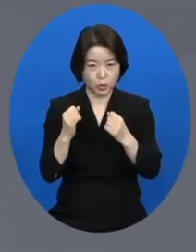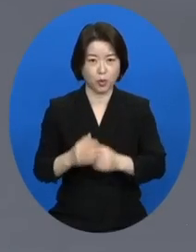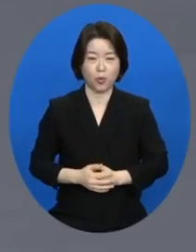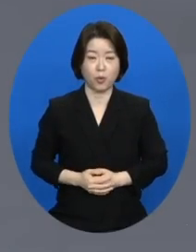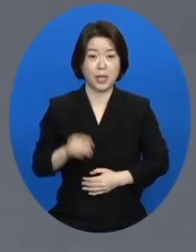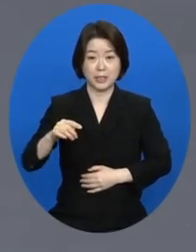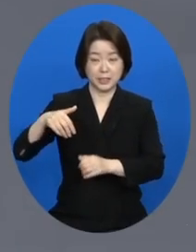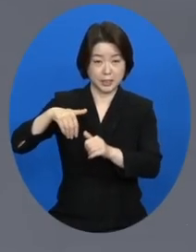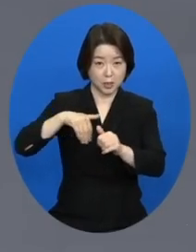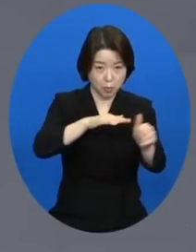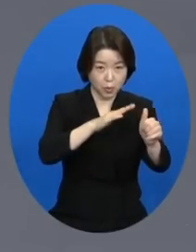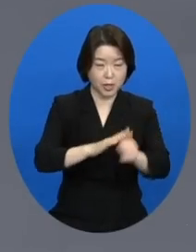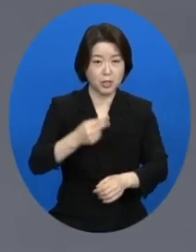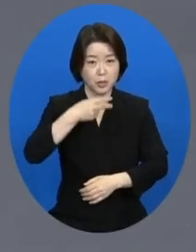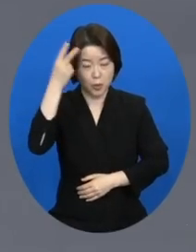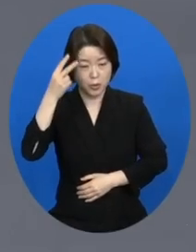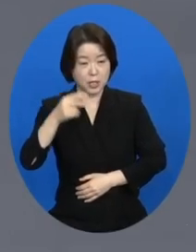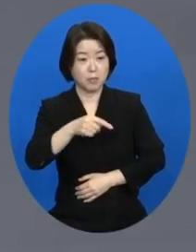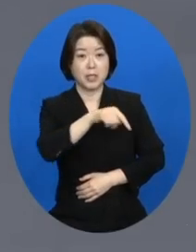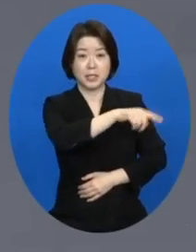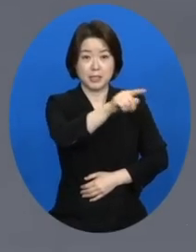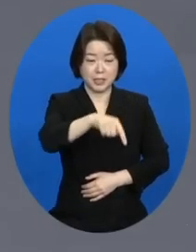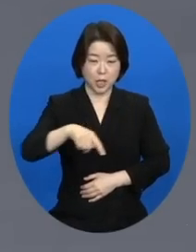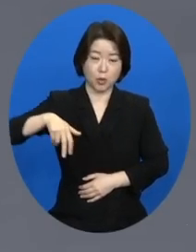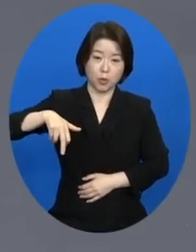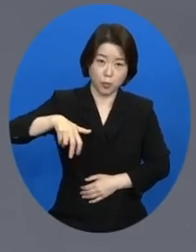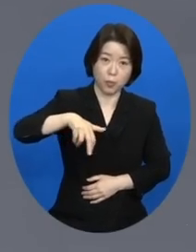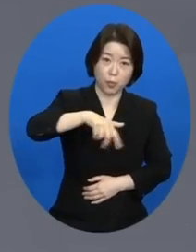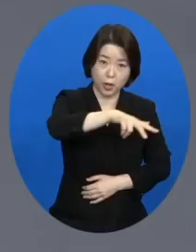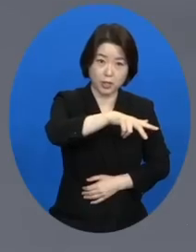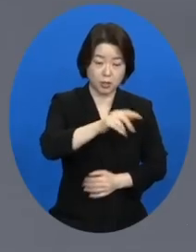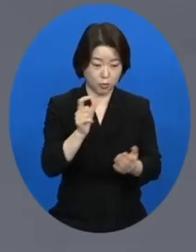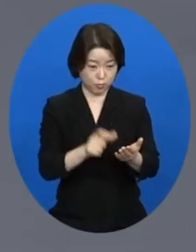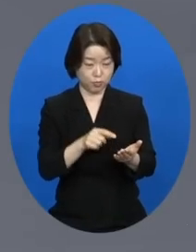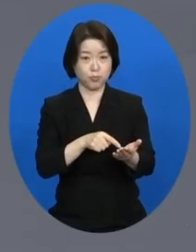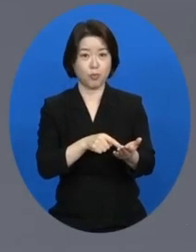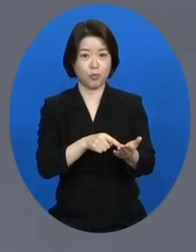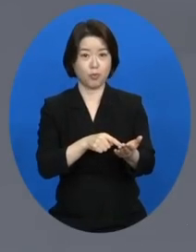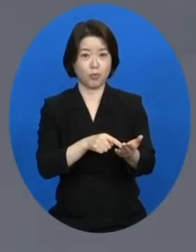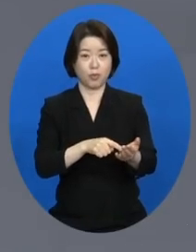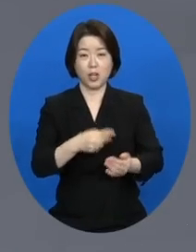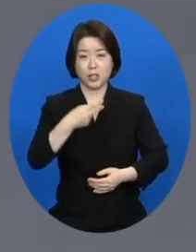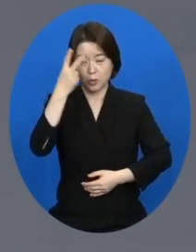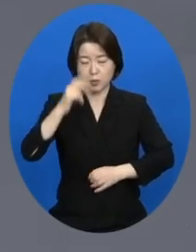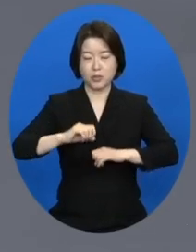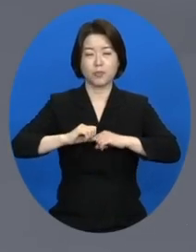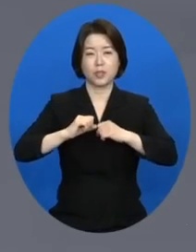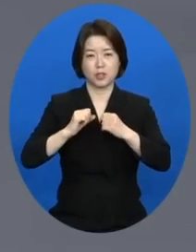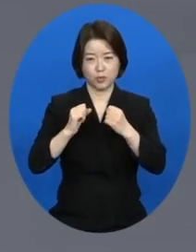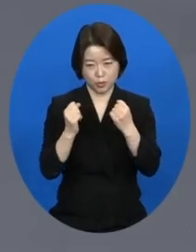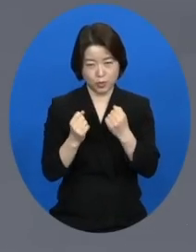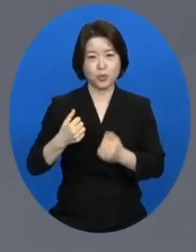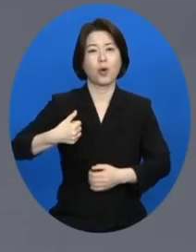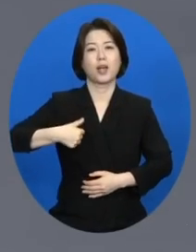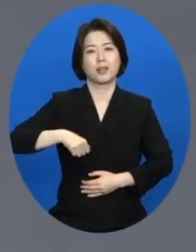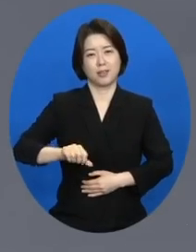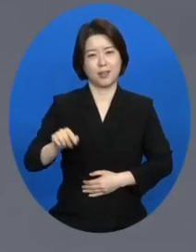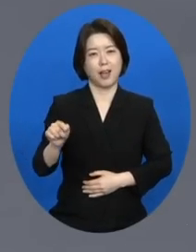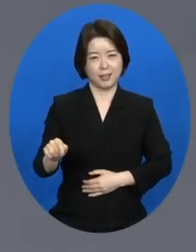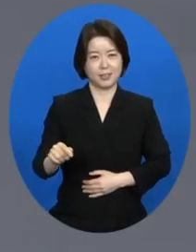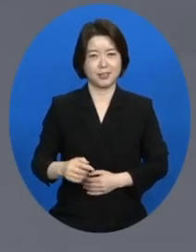보내니 요셉이 세겜으로 가니라, 이렇게 되어 있습니다. 요셉은 순종하는